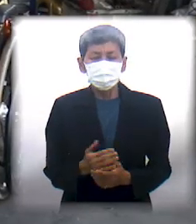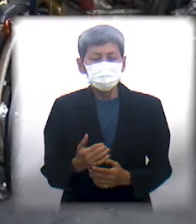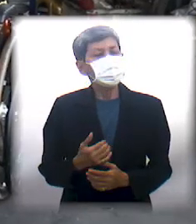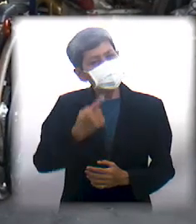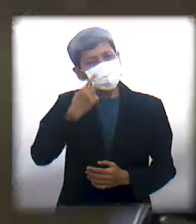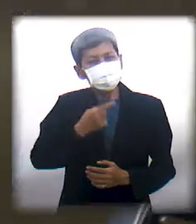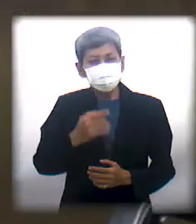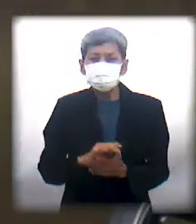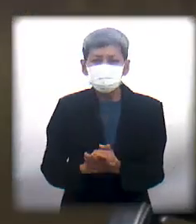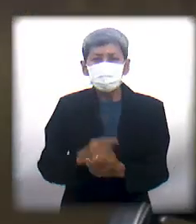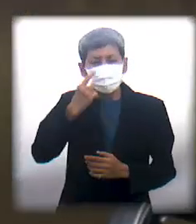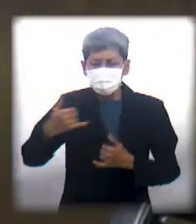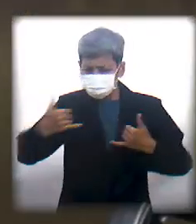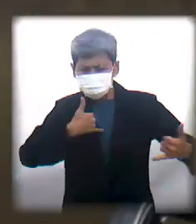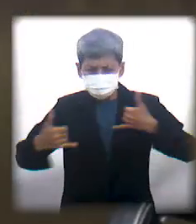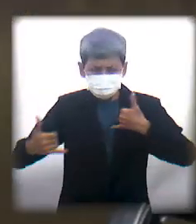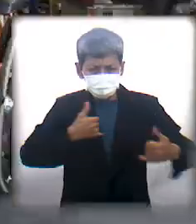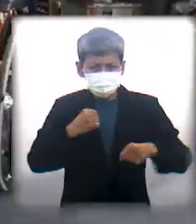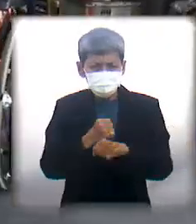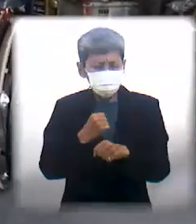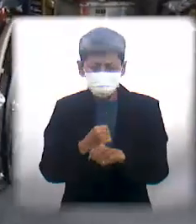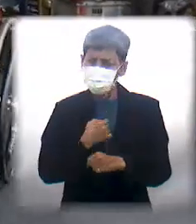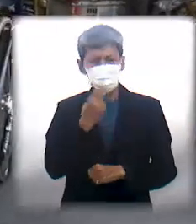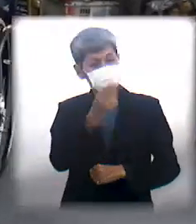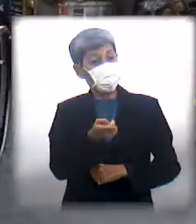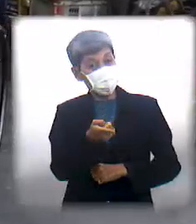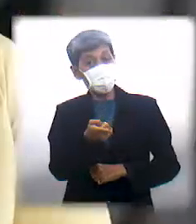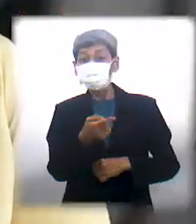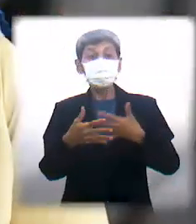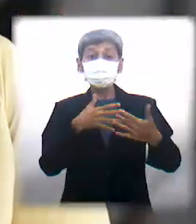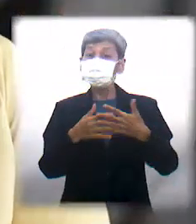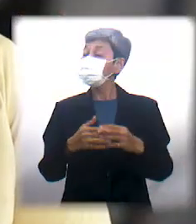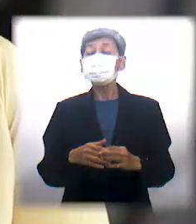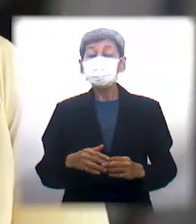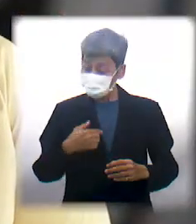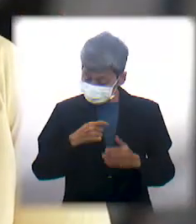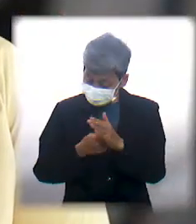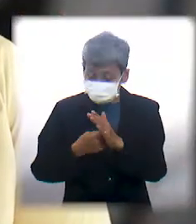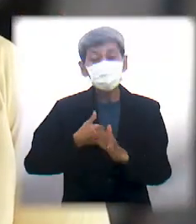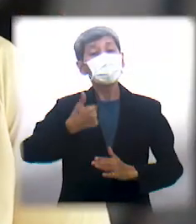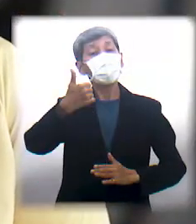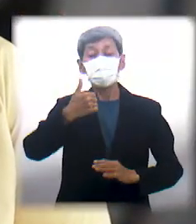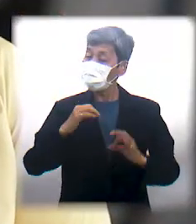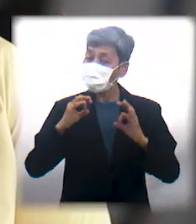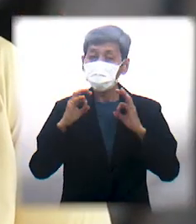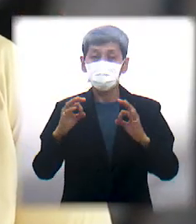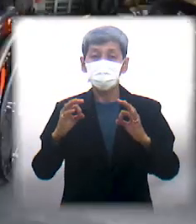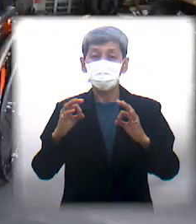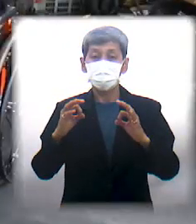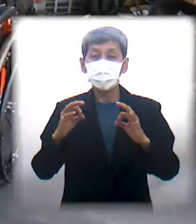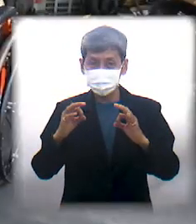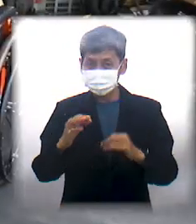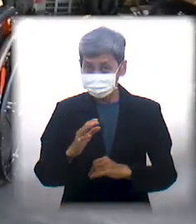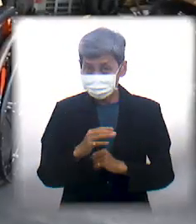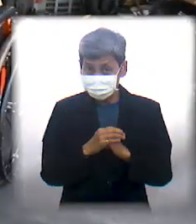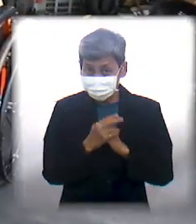เยอะอยู่ครับซึ่งสมัยก่อนก็ยังเยอะอยู่ครับ เขามาเจอพี่เขาก็คือไม่เป็นไรเป็นแบบนี้ถ้าพี่ซ่อมได้ก็คือโอเค ใช่ครับ เ